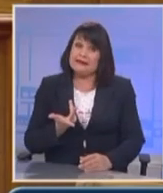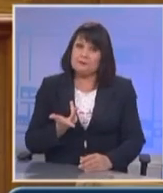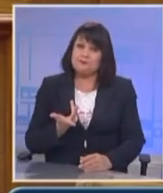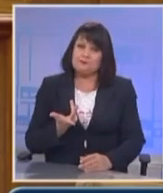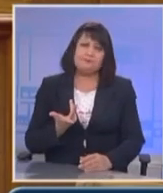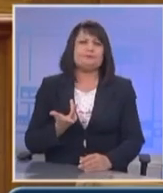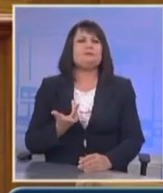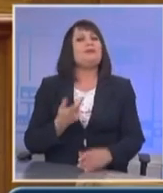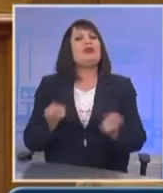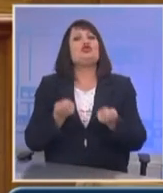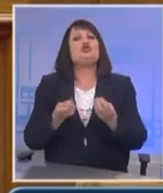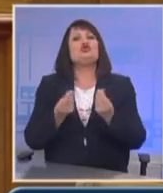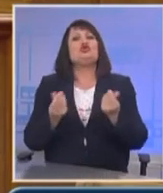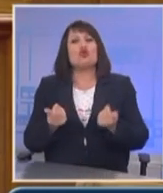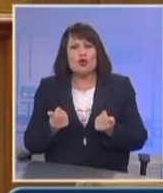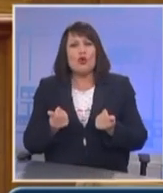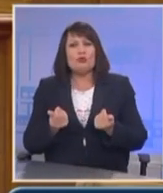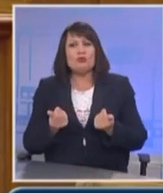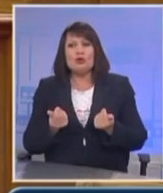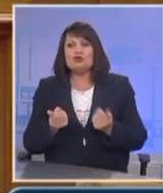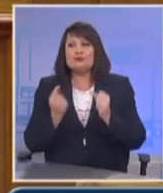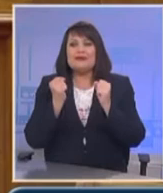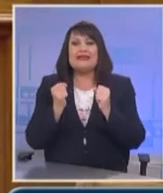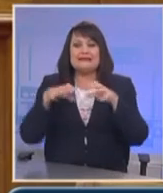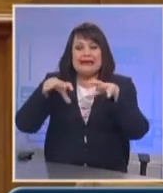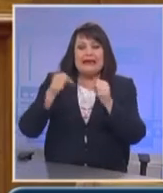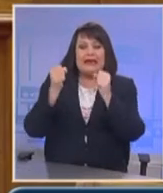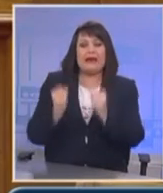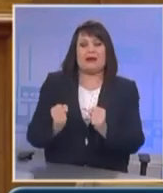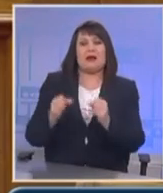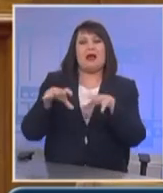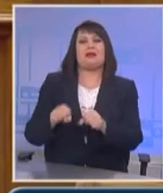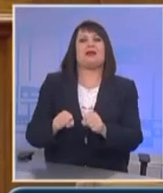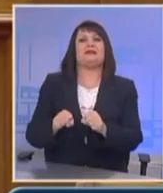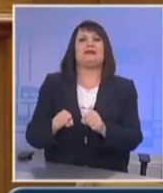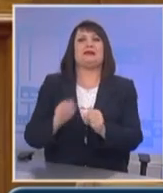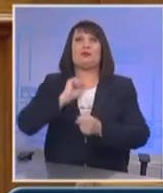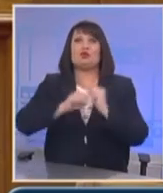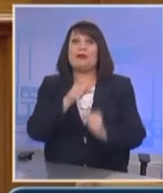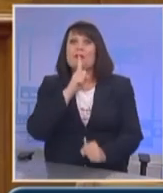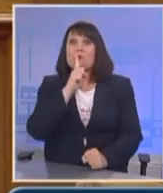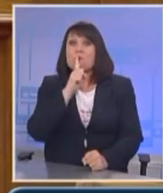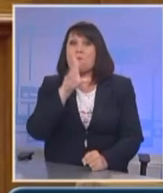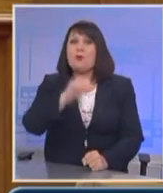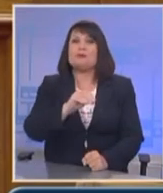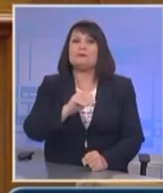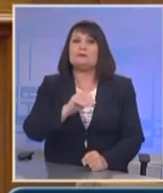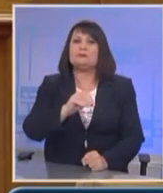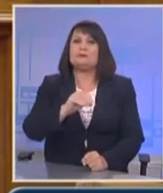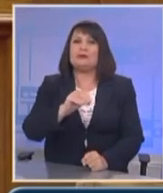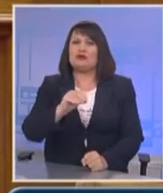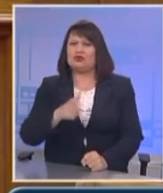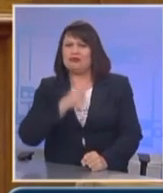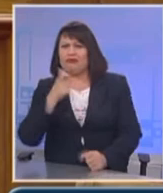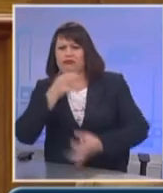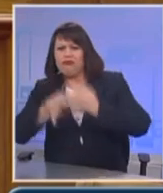κανείς να λειτουργεί ως ένα καθεστώς που επιχειρεί να φημώσει κάθε αντίθετη φωνή. Και